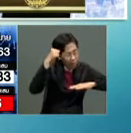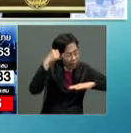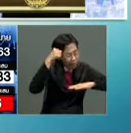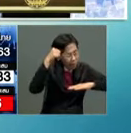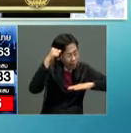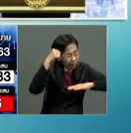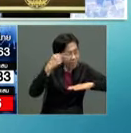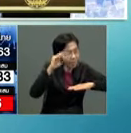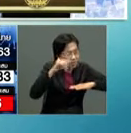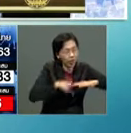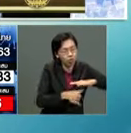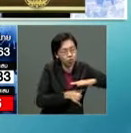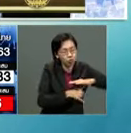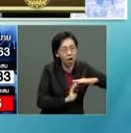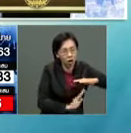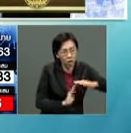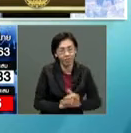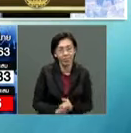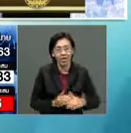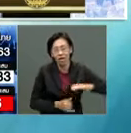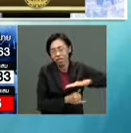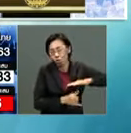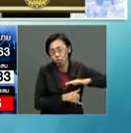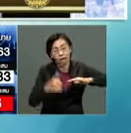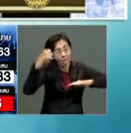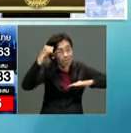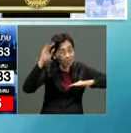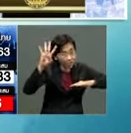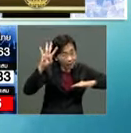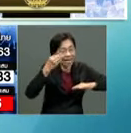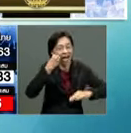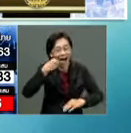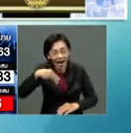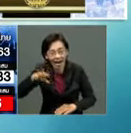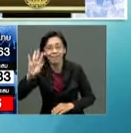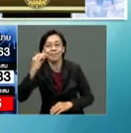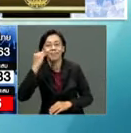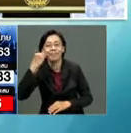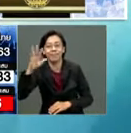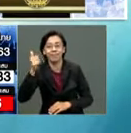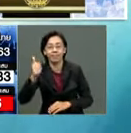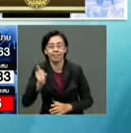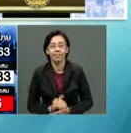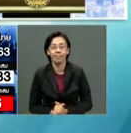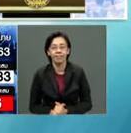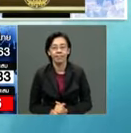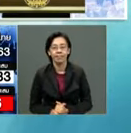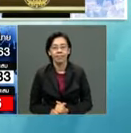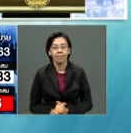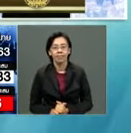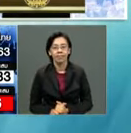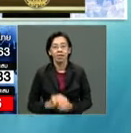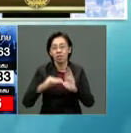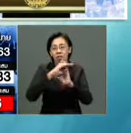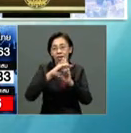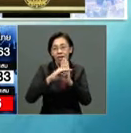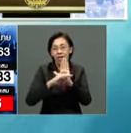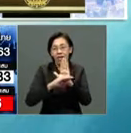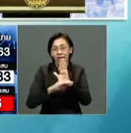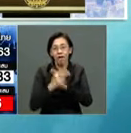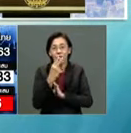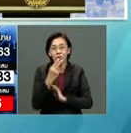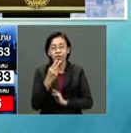ยะห่างกันไว้สักระยะหนึ่งนะครับอีก14วันถึงจะกลับบ้านได้นะครับอันนี้ก็นำเรียนว่าในรายละเอียดท่านไปดู